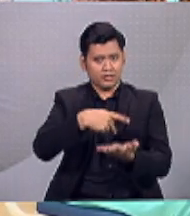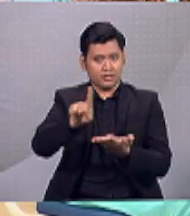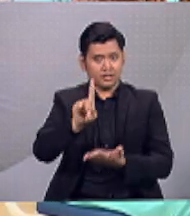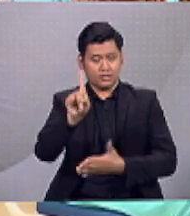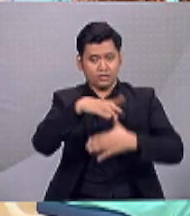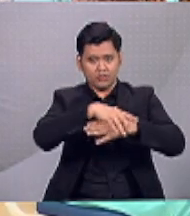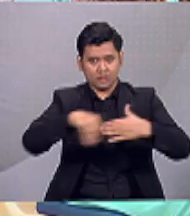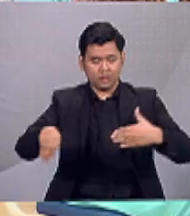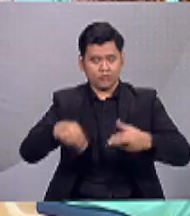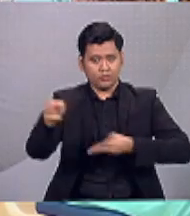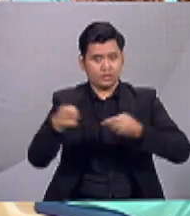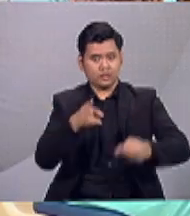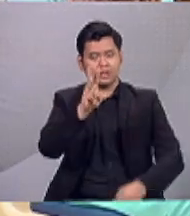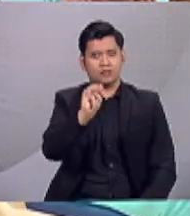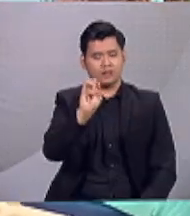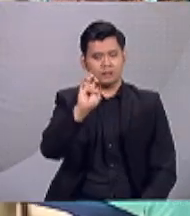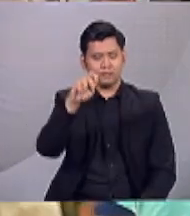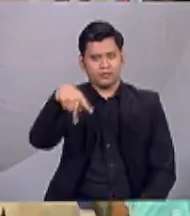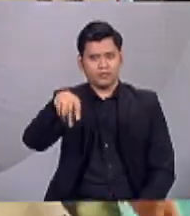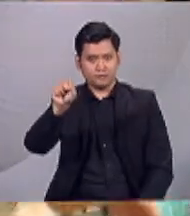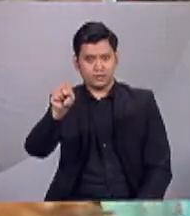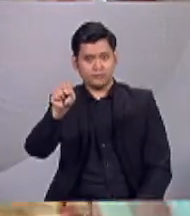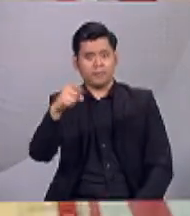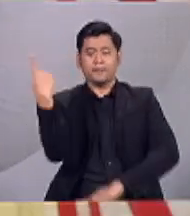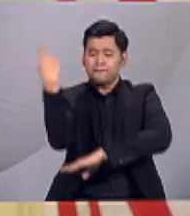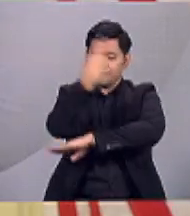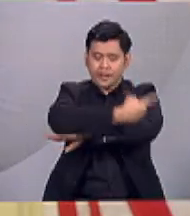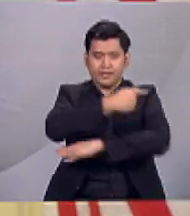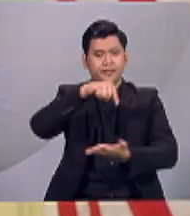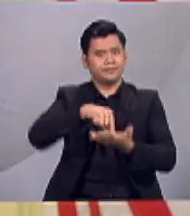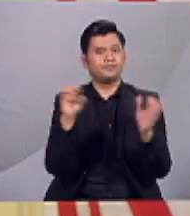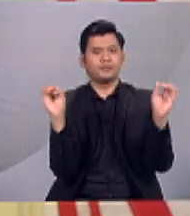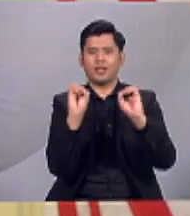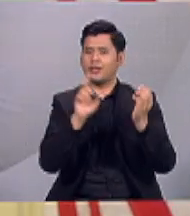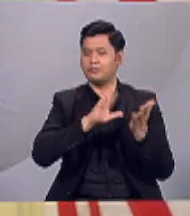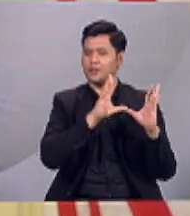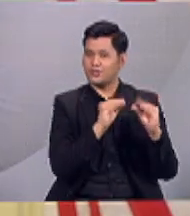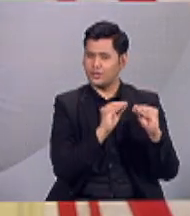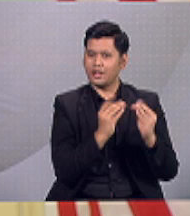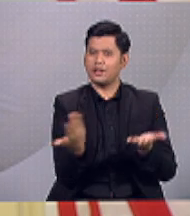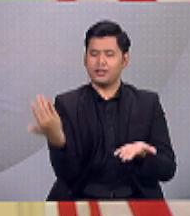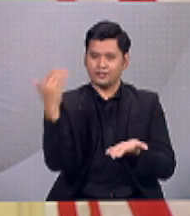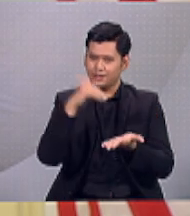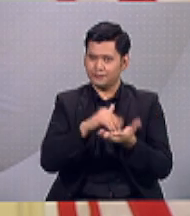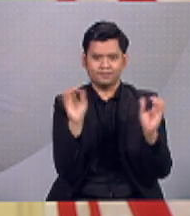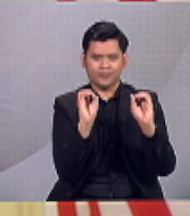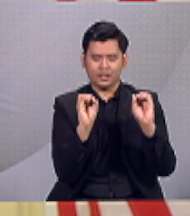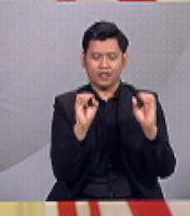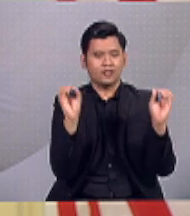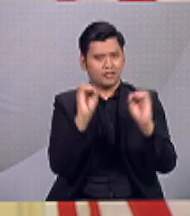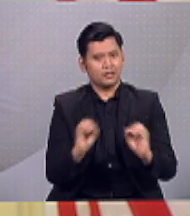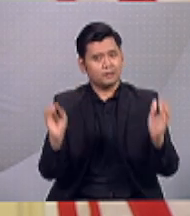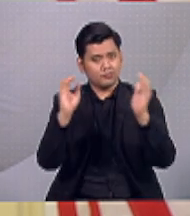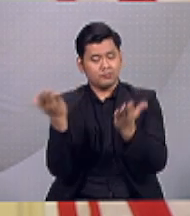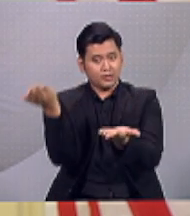MAPS? Okey. Setakat hari ini tidak ada perbincangan lagi, tidak ada permohonan